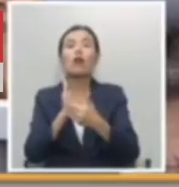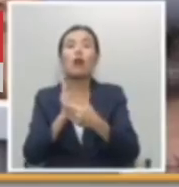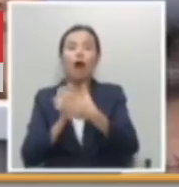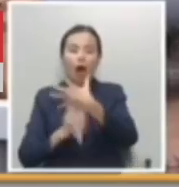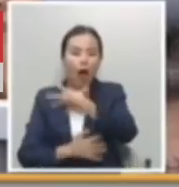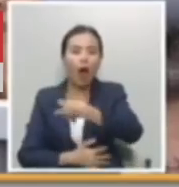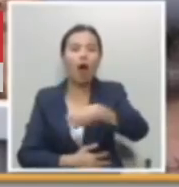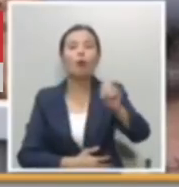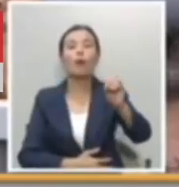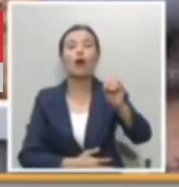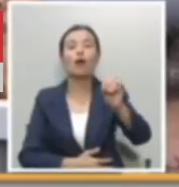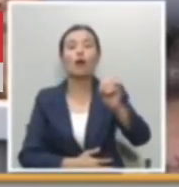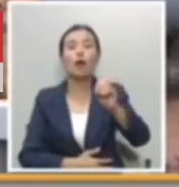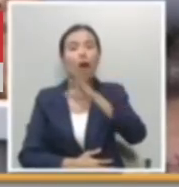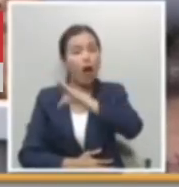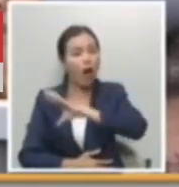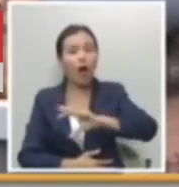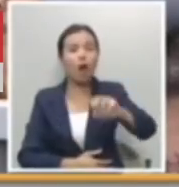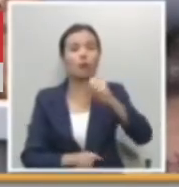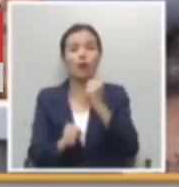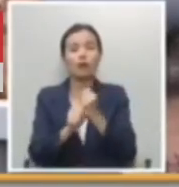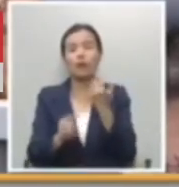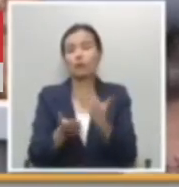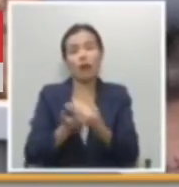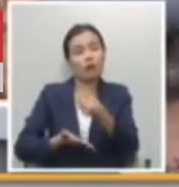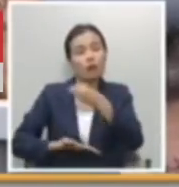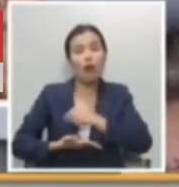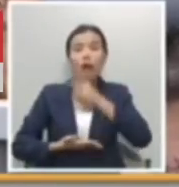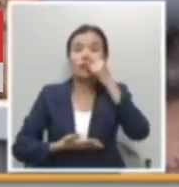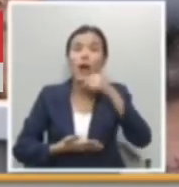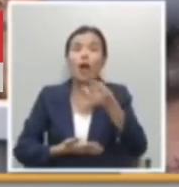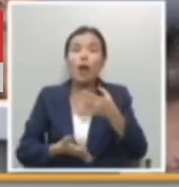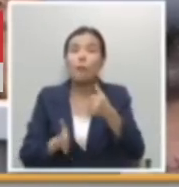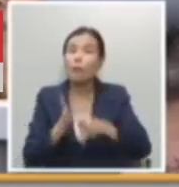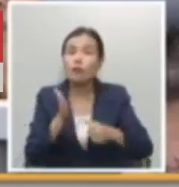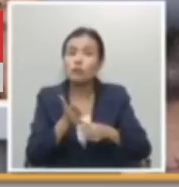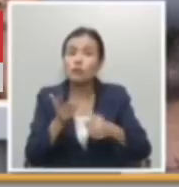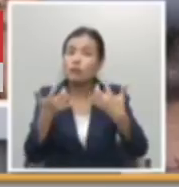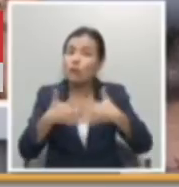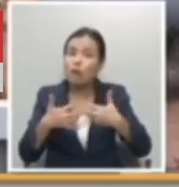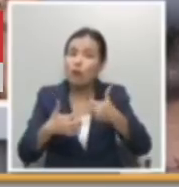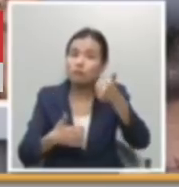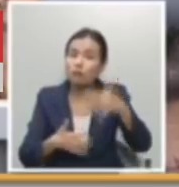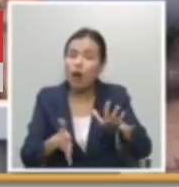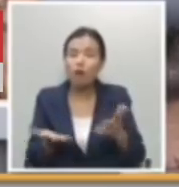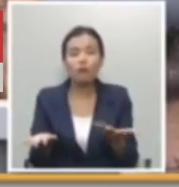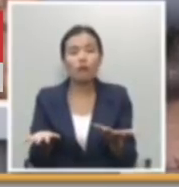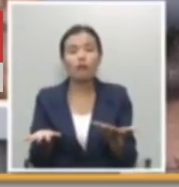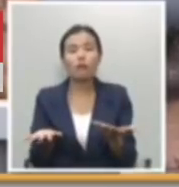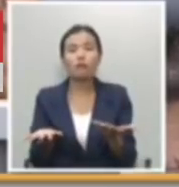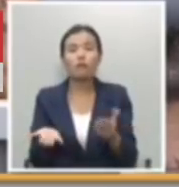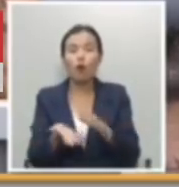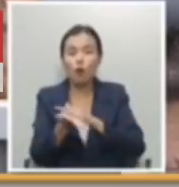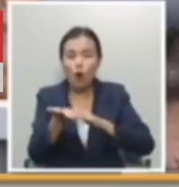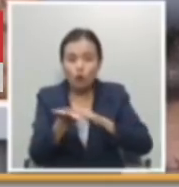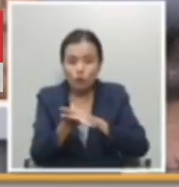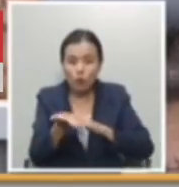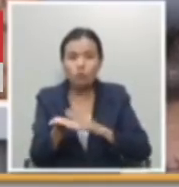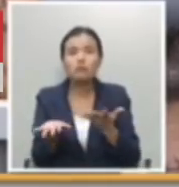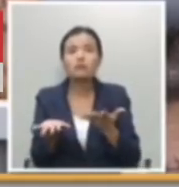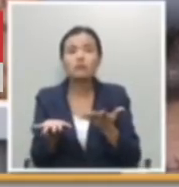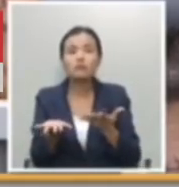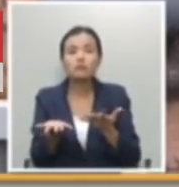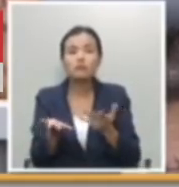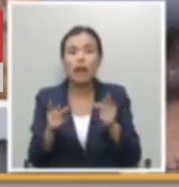ไปเอาไปทำกำไรไทยได้แล้วครับภาษีก็ไม่ได้นำเครื่องจักรก็ได้ทุกอย่างขอโทษท่านประธานเอ